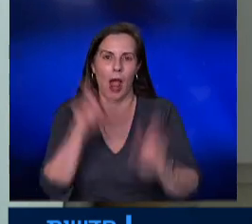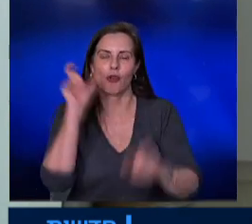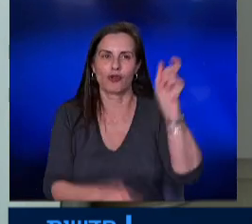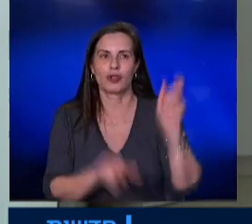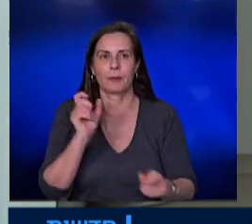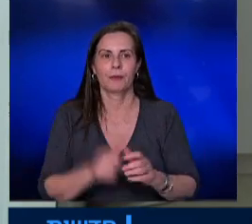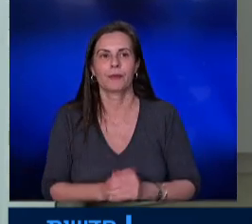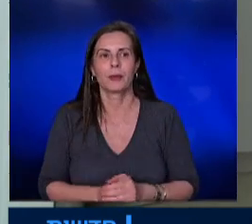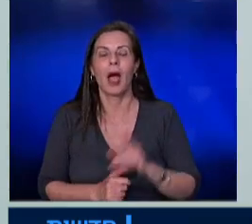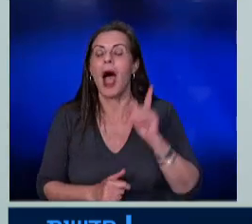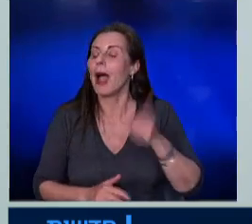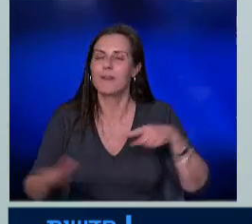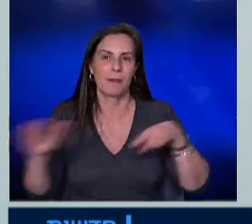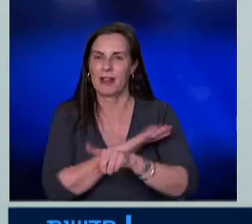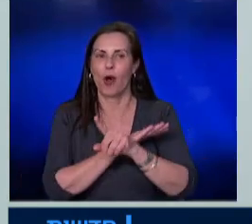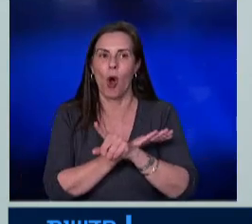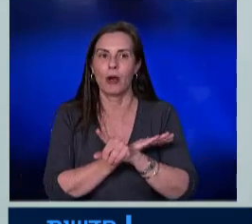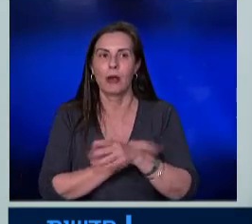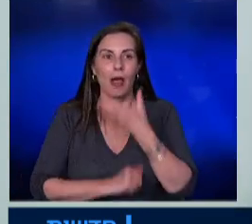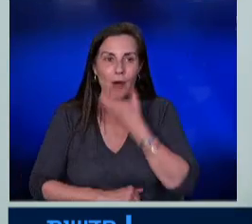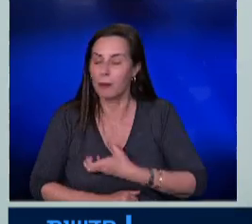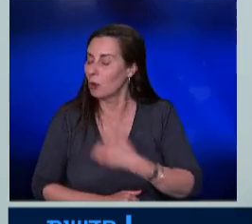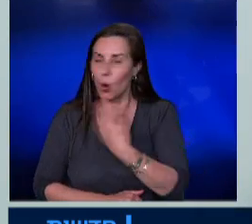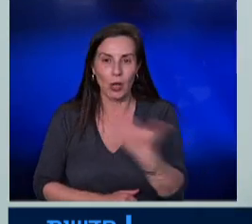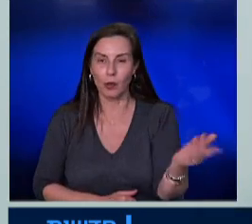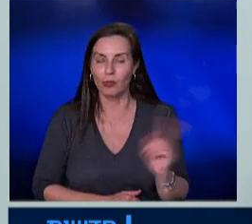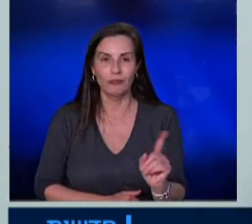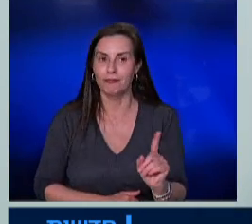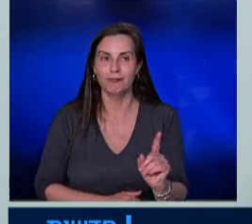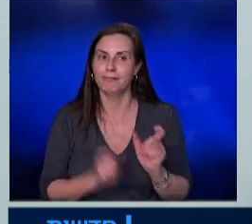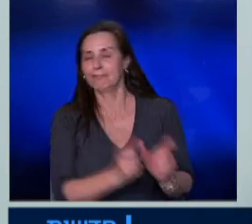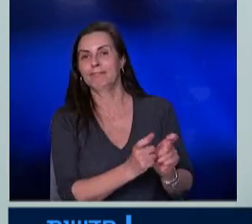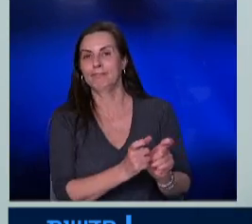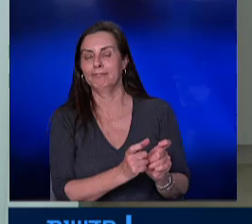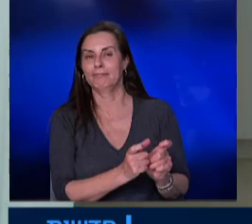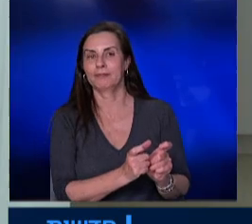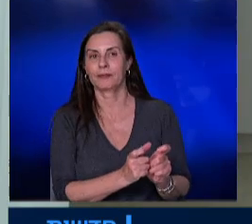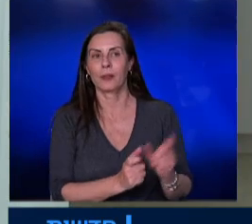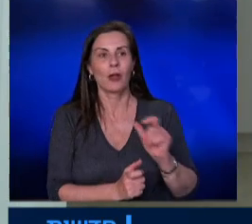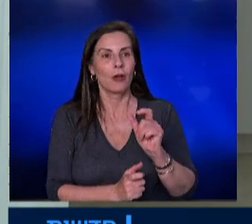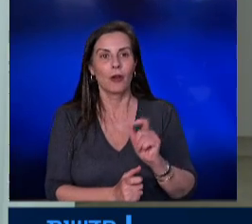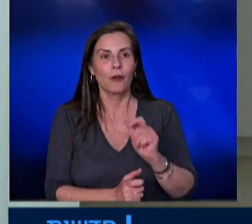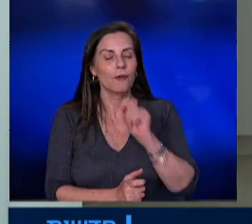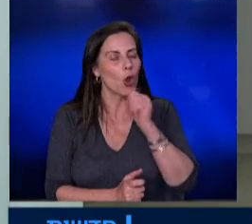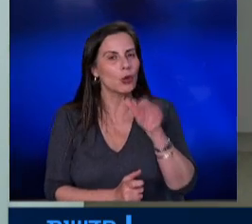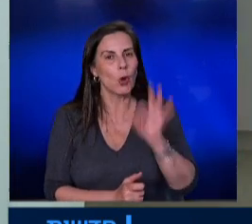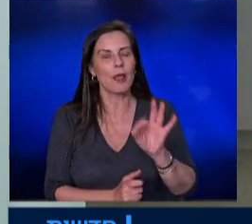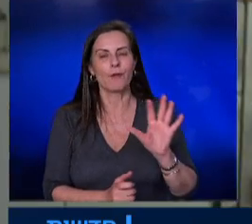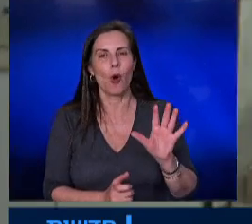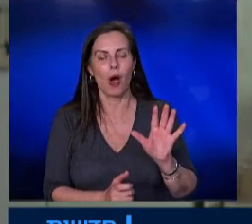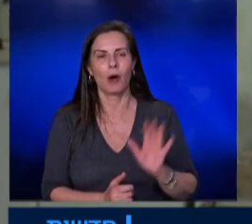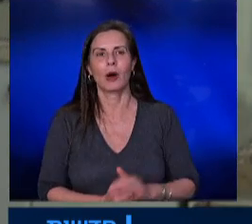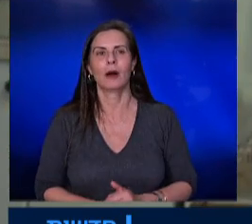אותם לאנשים, אתם חייבים לברוח. והרבנים לא נתנו לו לחלק את התעודות האלה ליהודים, ולא רצו לזעזע את